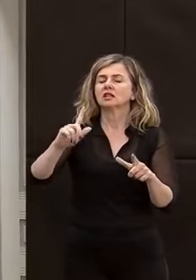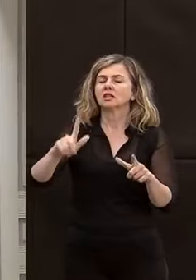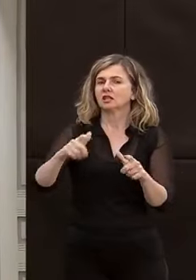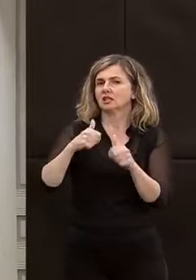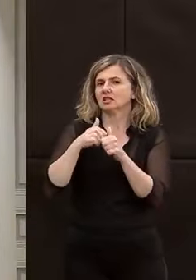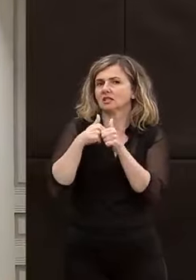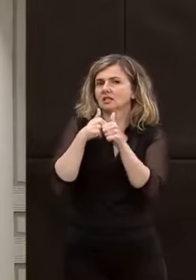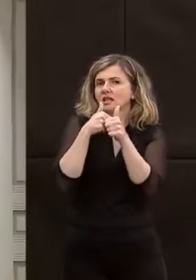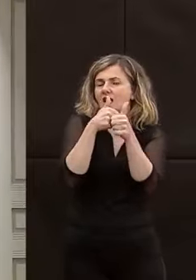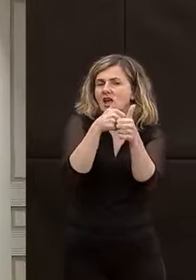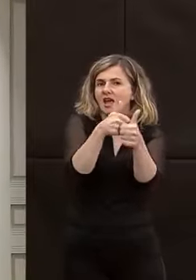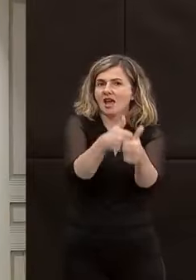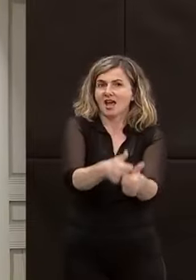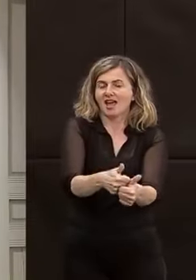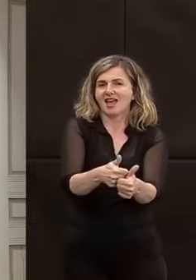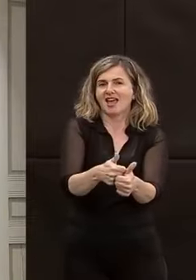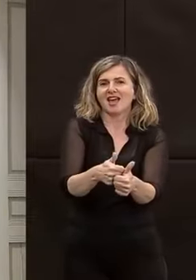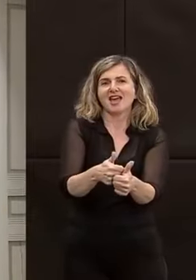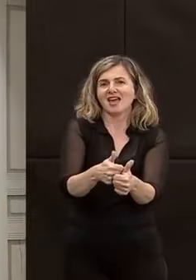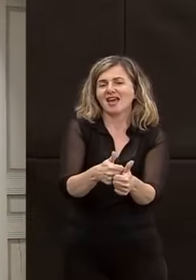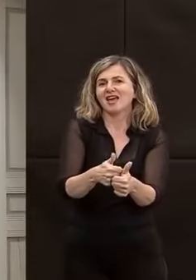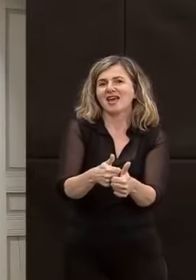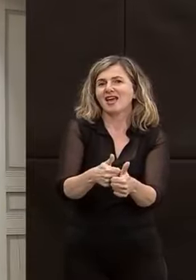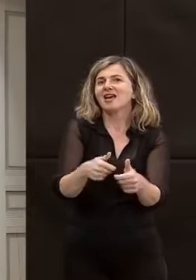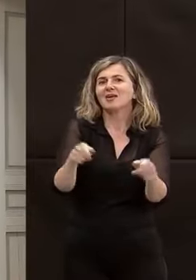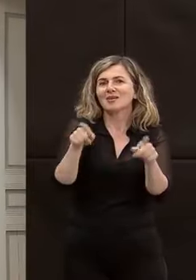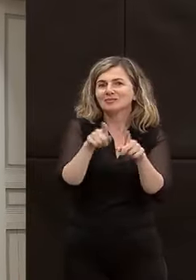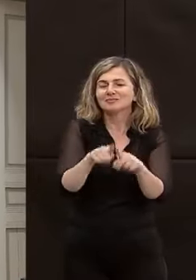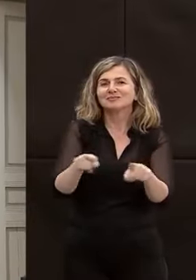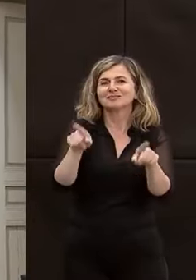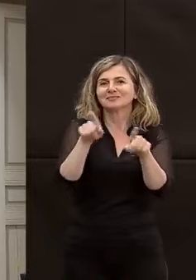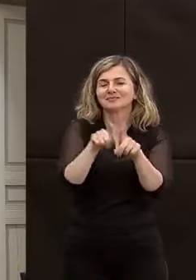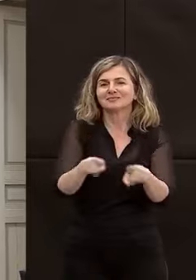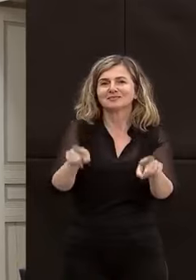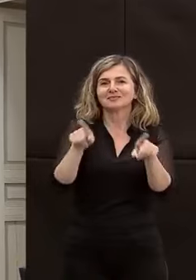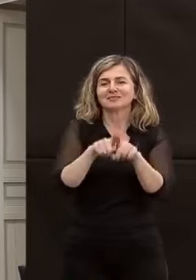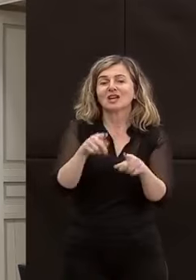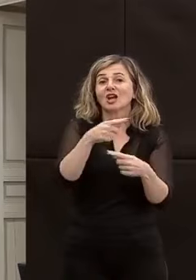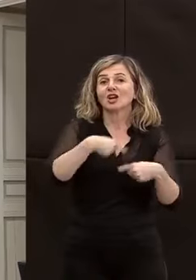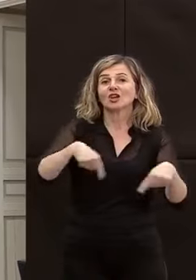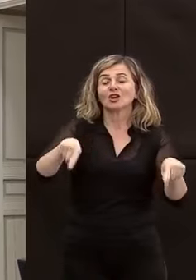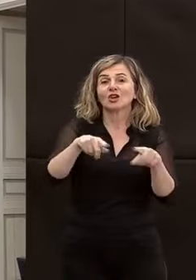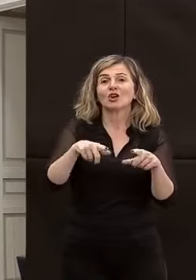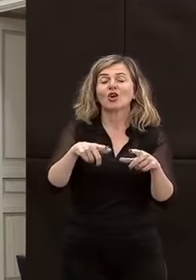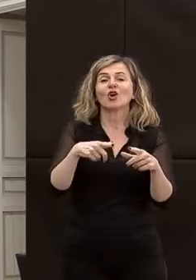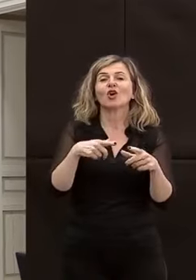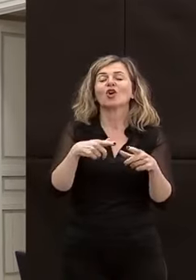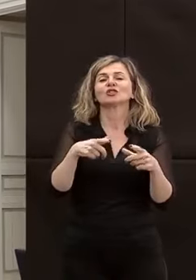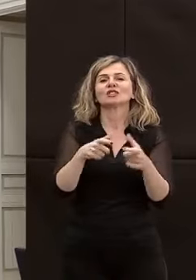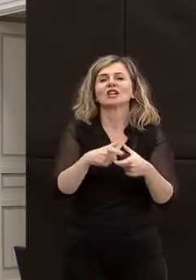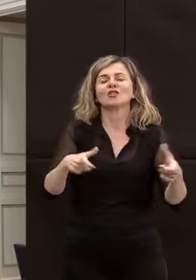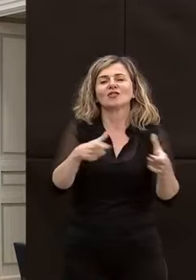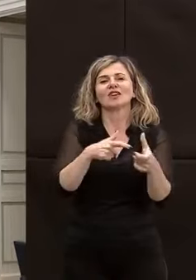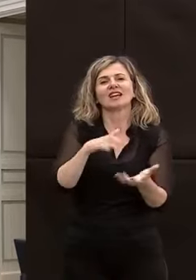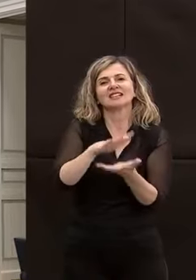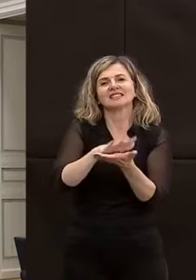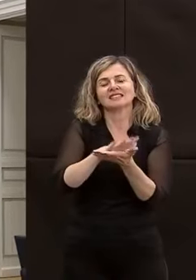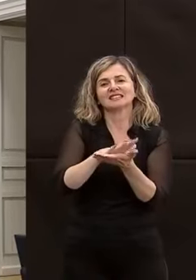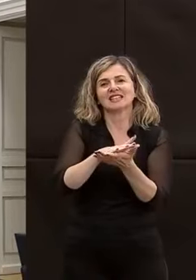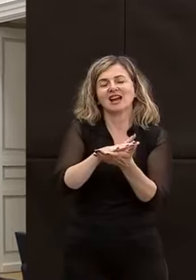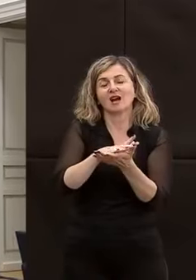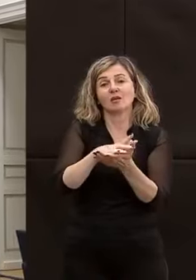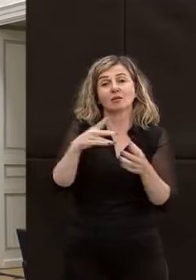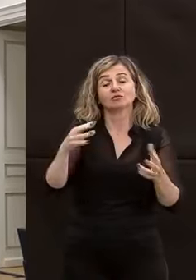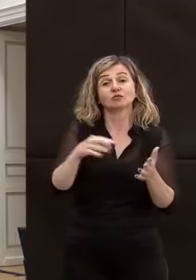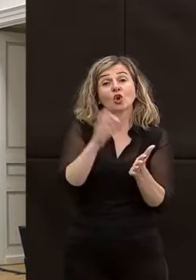con una certa frequenza le nostre conferenze stampa e oggi come avevamo anticipato